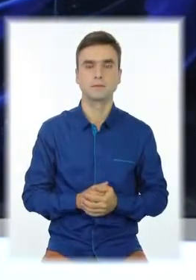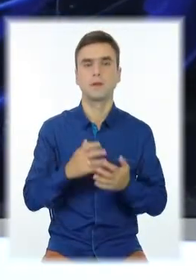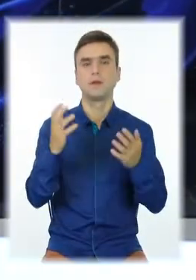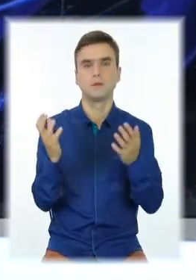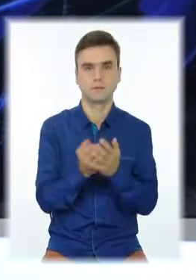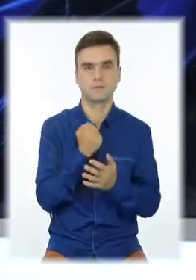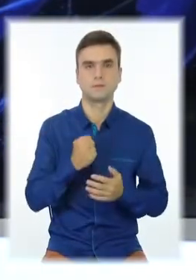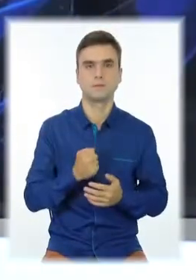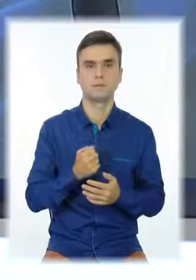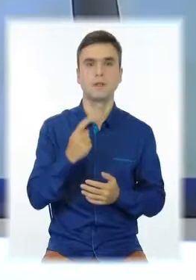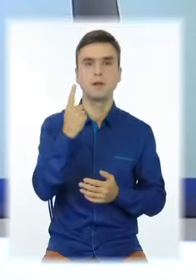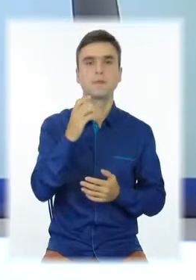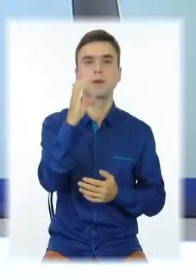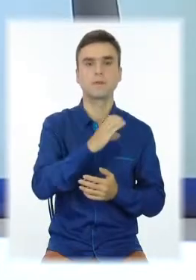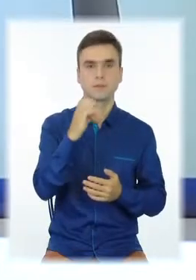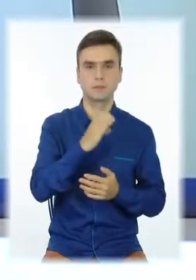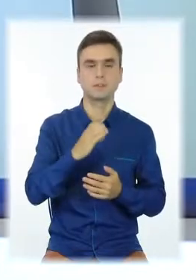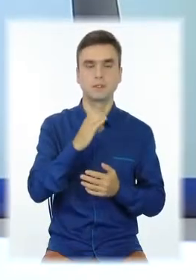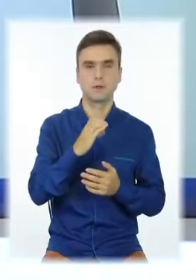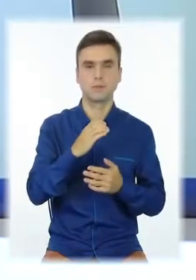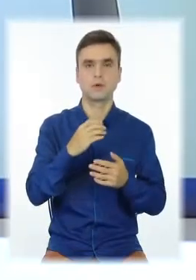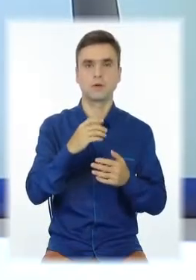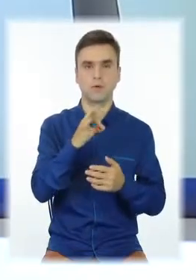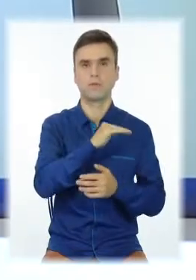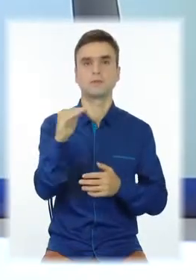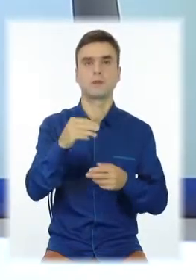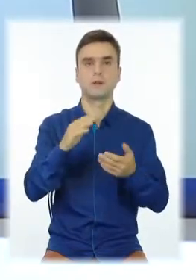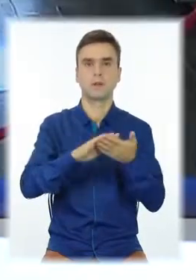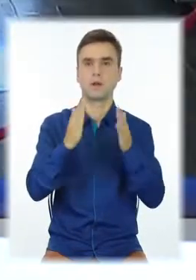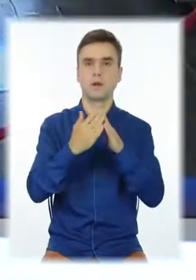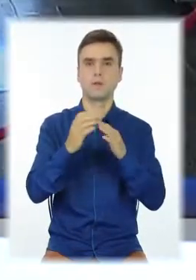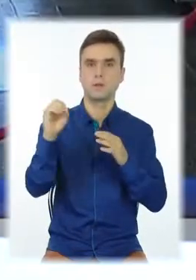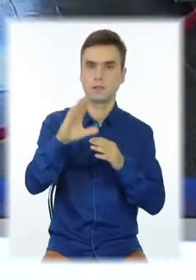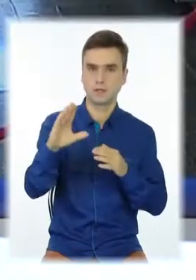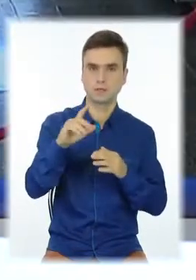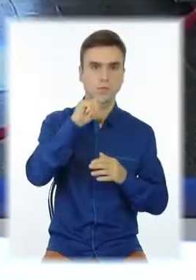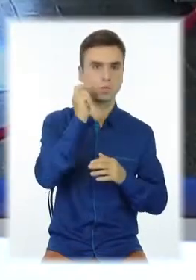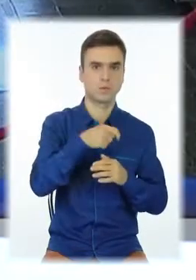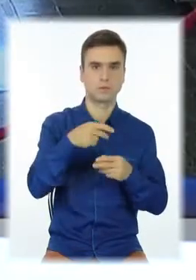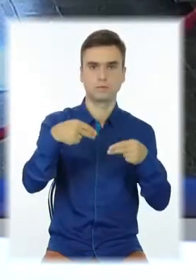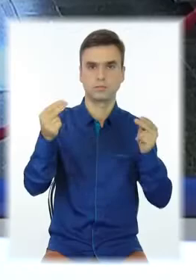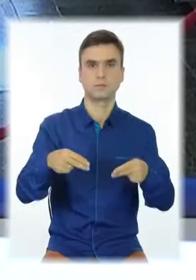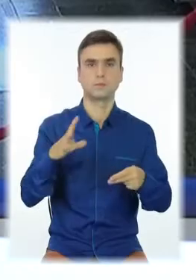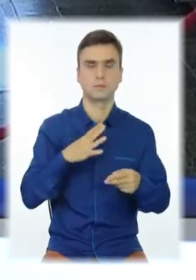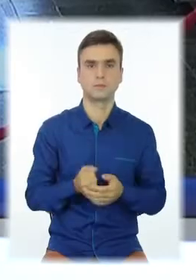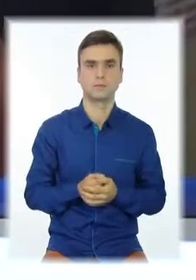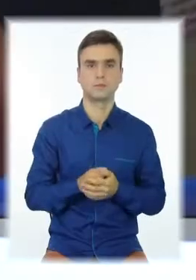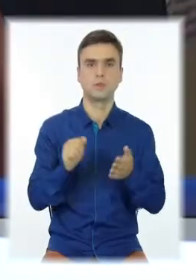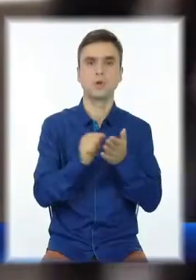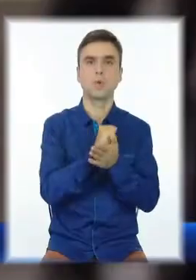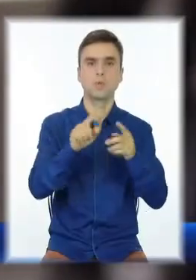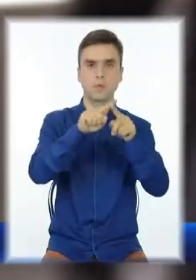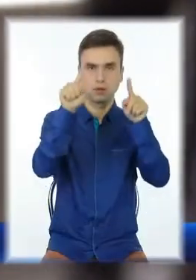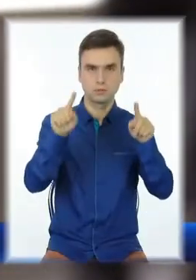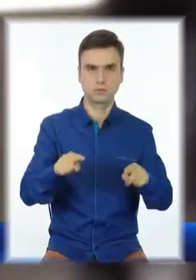Здобули. 1 вересня офіційно набула чинності угода про асоціацію між Україною та Євросоюзом. Документ має